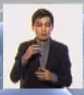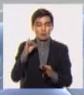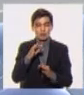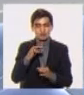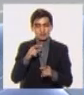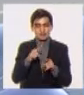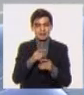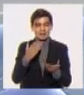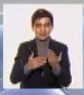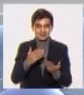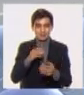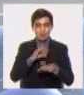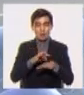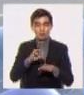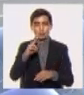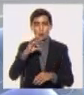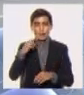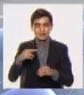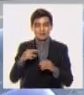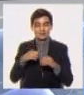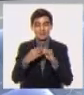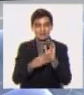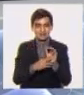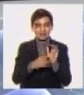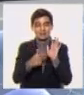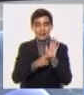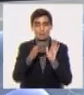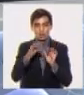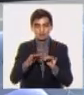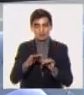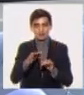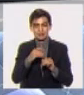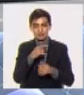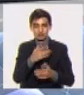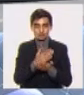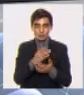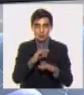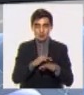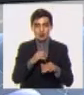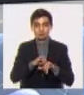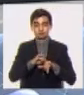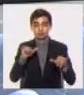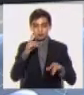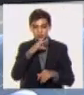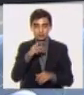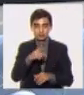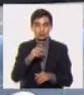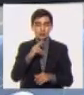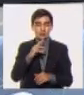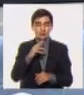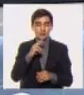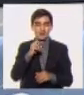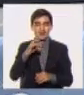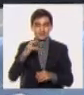если прирост заболеваемости COVID-19 не превысит 7% в течение недели. Об этом сообщил главный санитарный